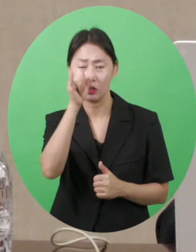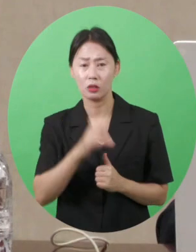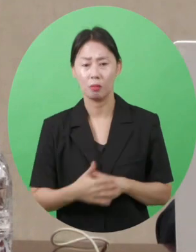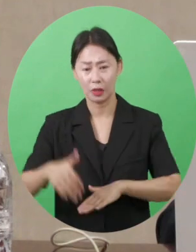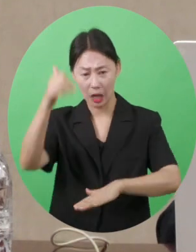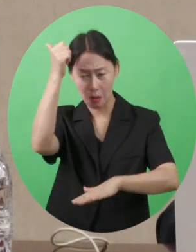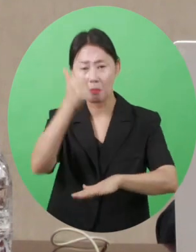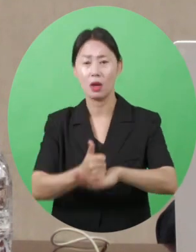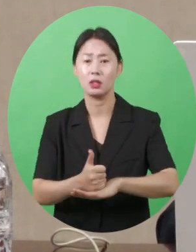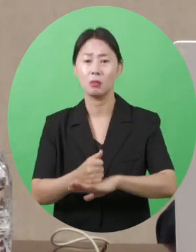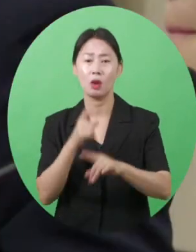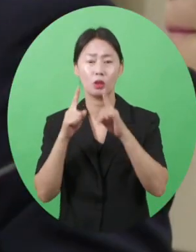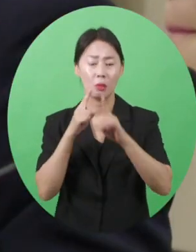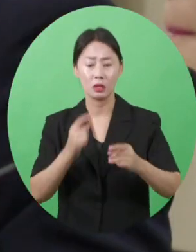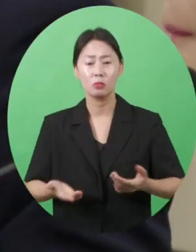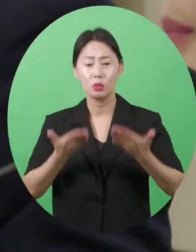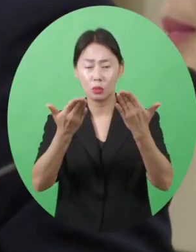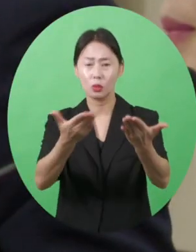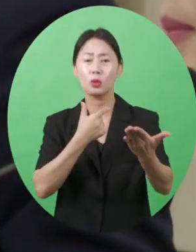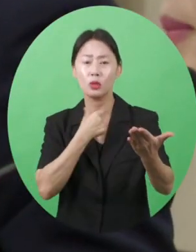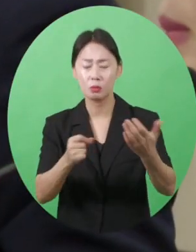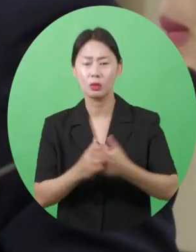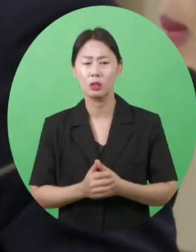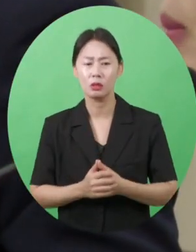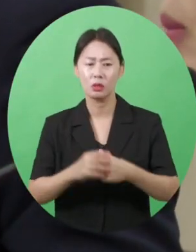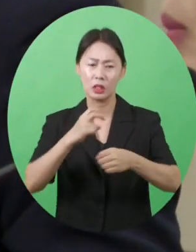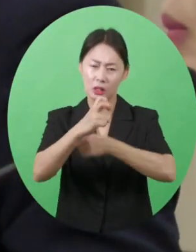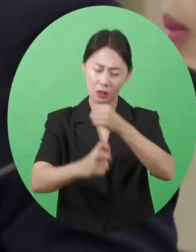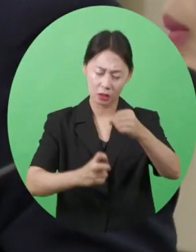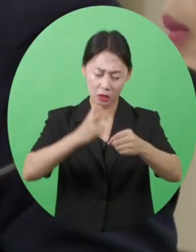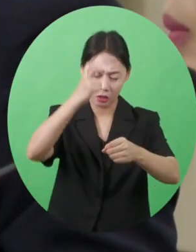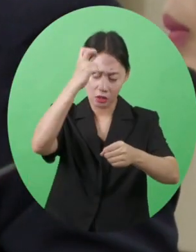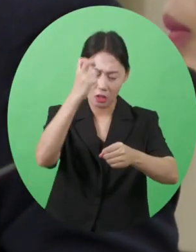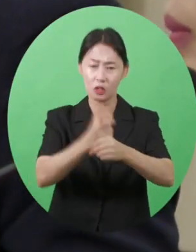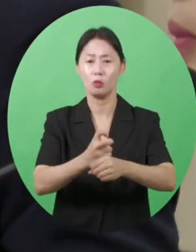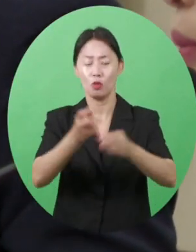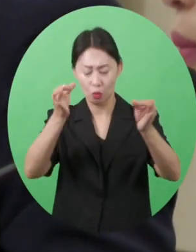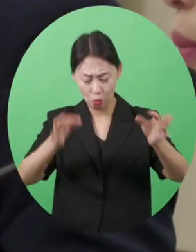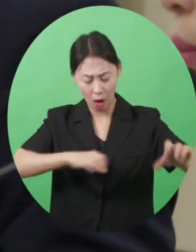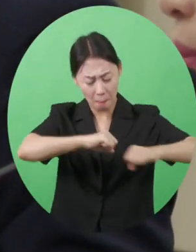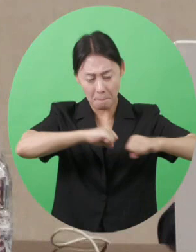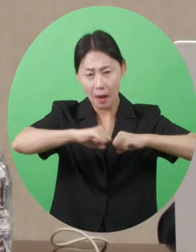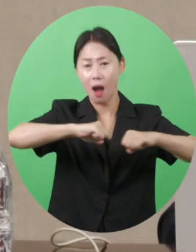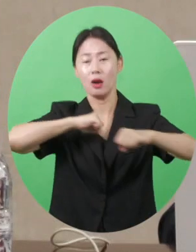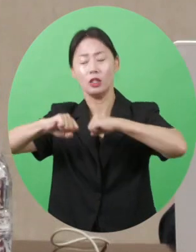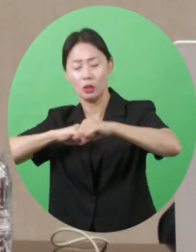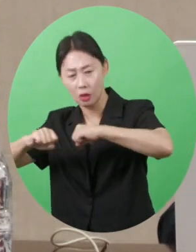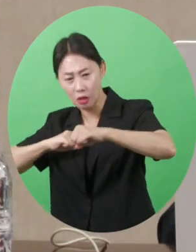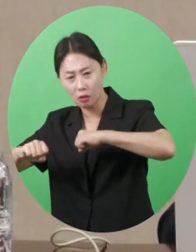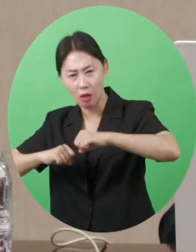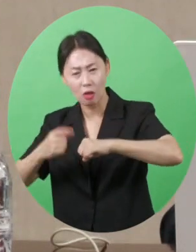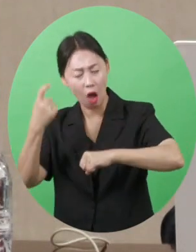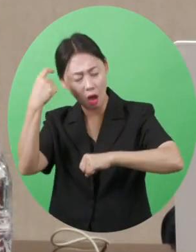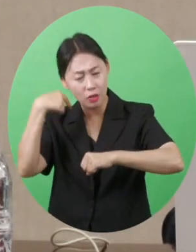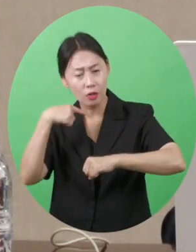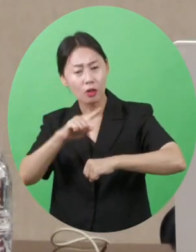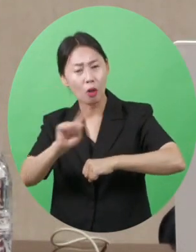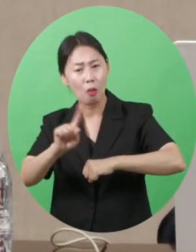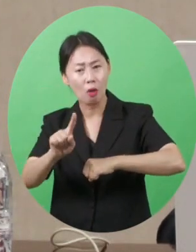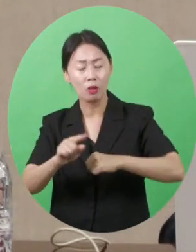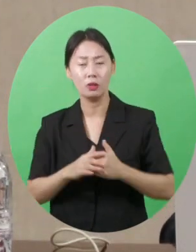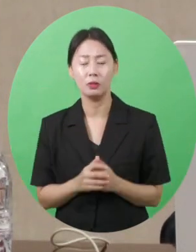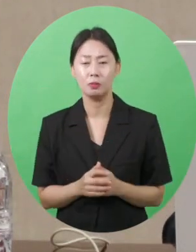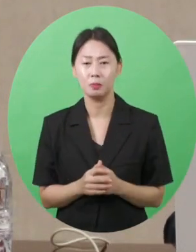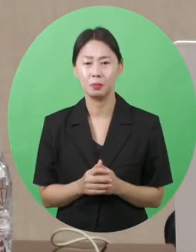끝으로 제가 말씀드리고 싶은 거는, 제가 한 20년 이 활동을 해보고 체감한